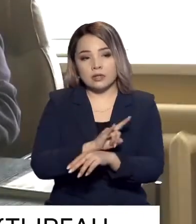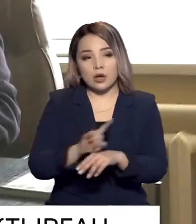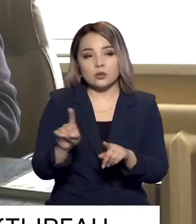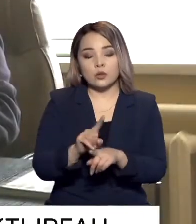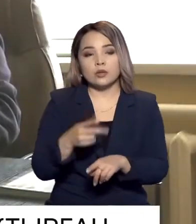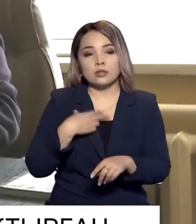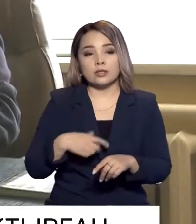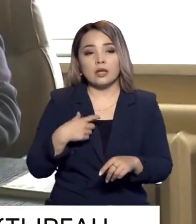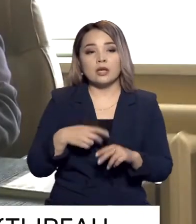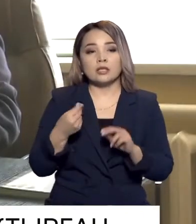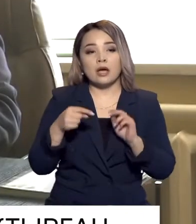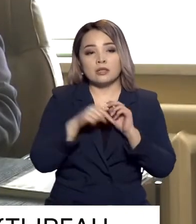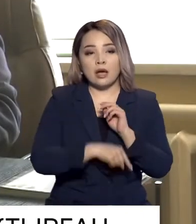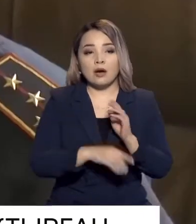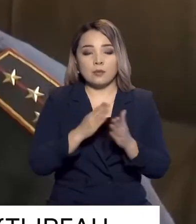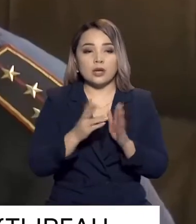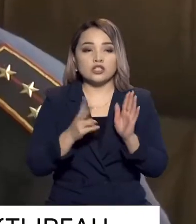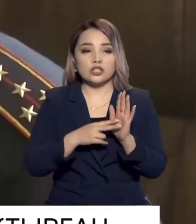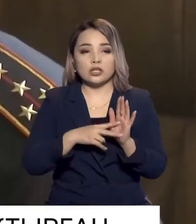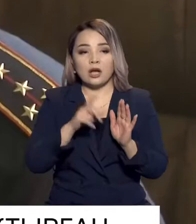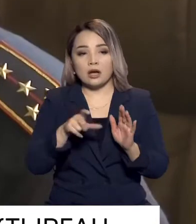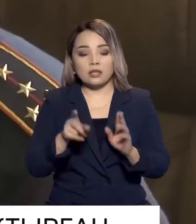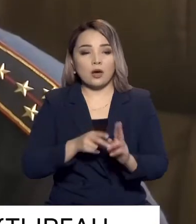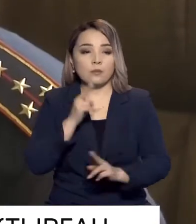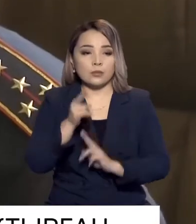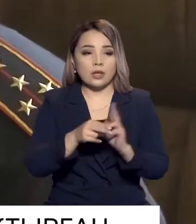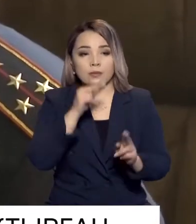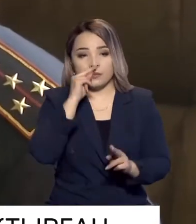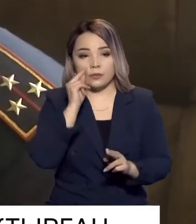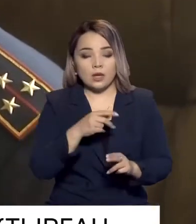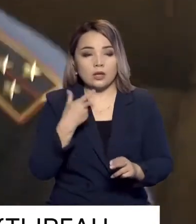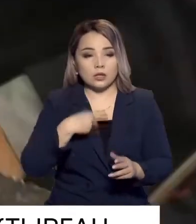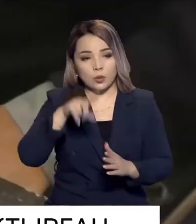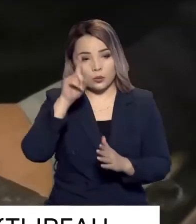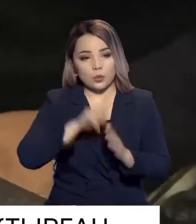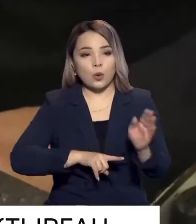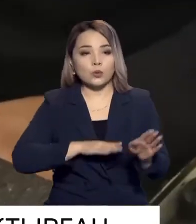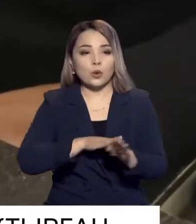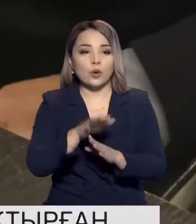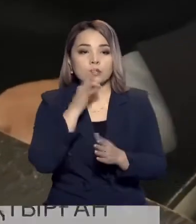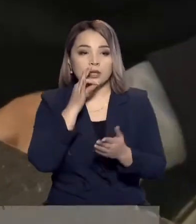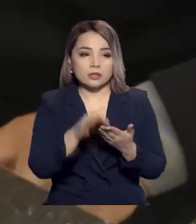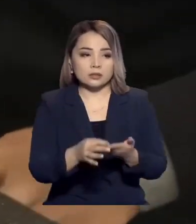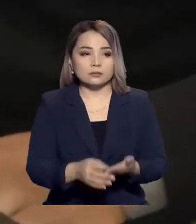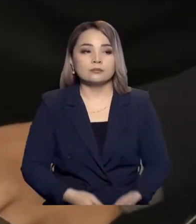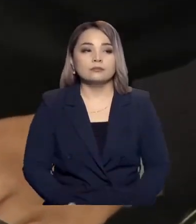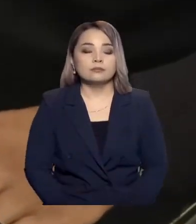қаржыны иемденген. Жеті азамат күдіктінің үстінен шағымданған соң, ол өз кінәсін толық мойындап отыр.